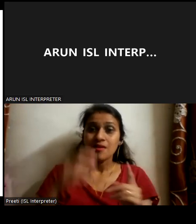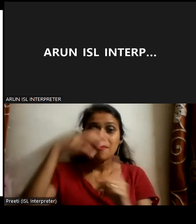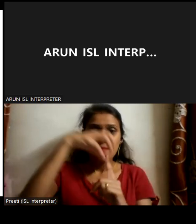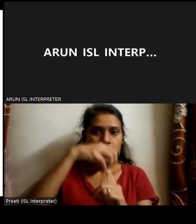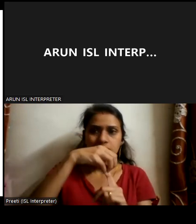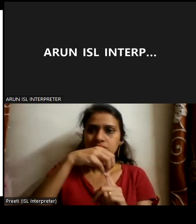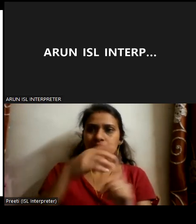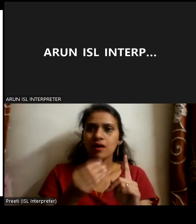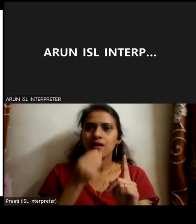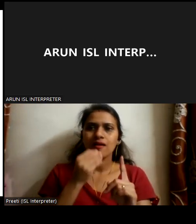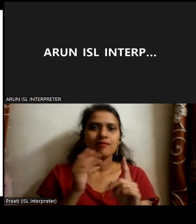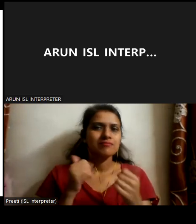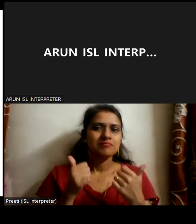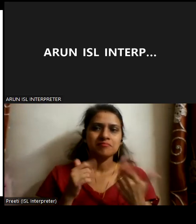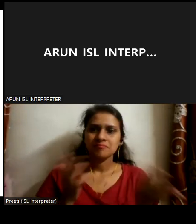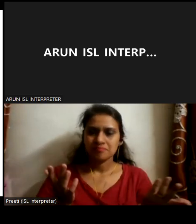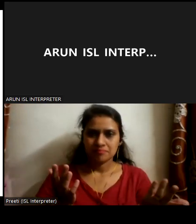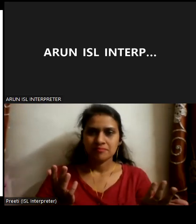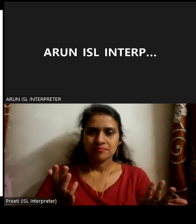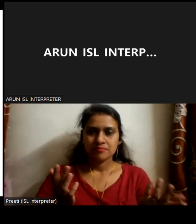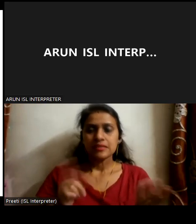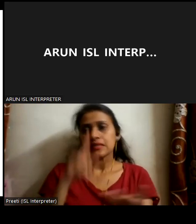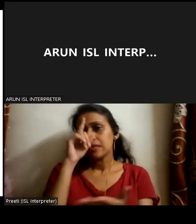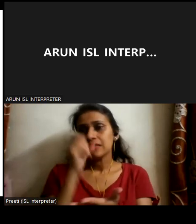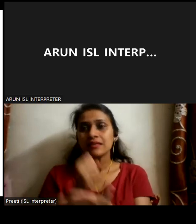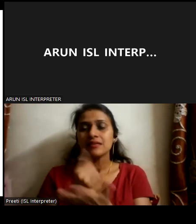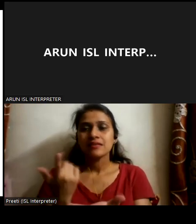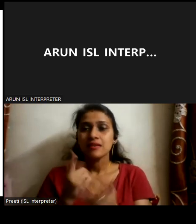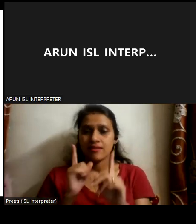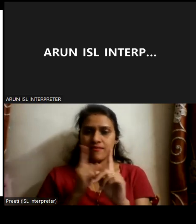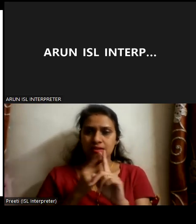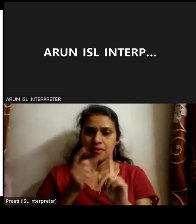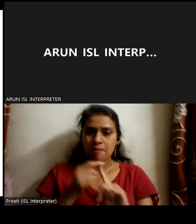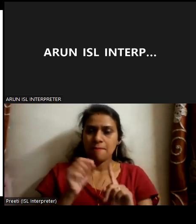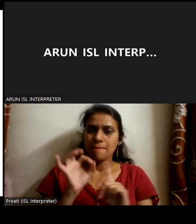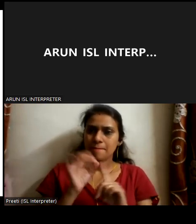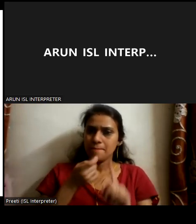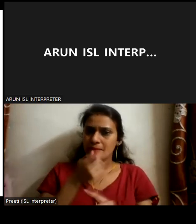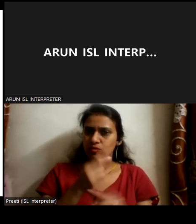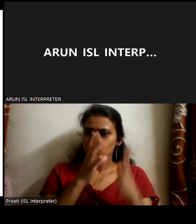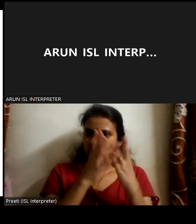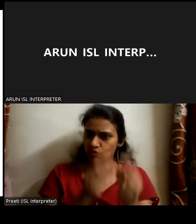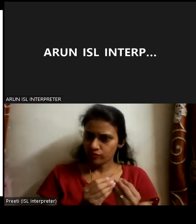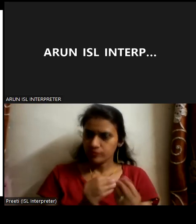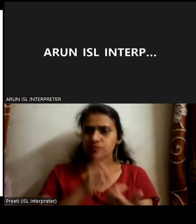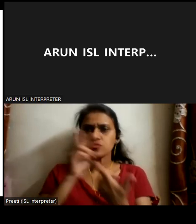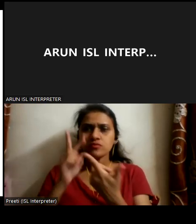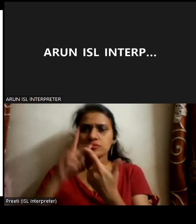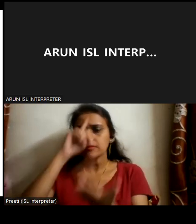nahi hai, to isliye tay ye hua hai ki ek to pension की समस्या को सुलझाएंगे, दूसरा तय ये हुआ है कि